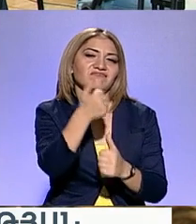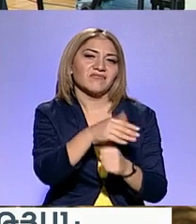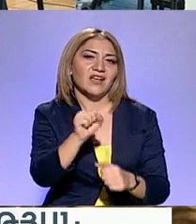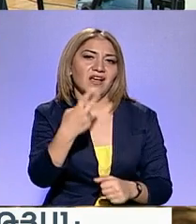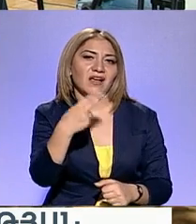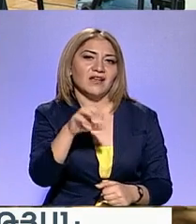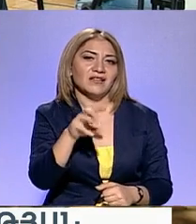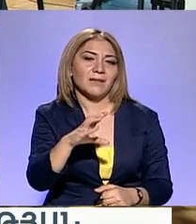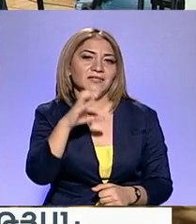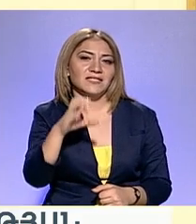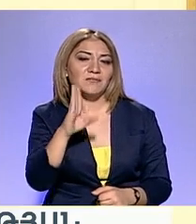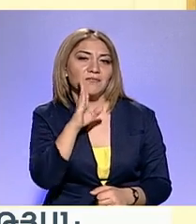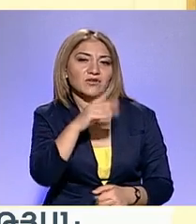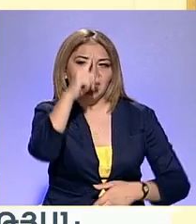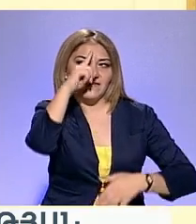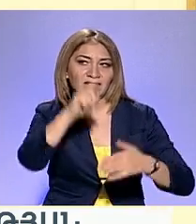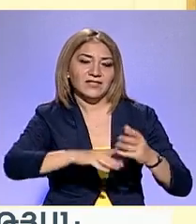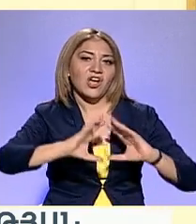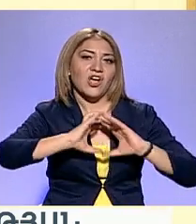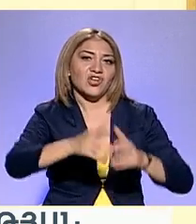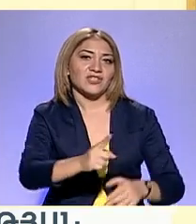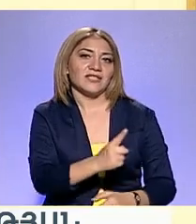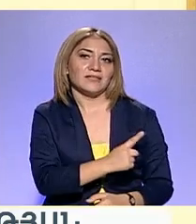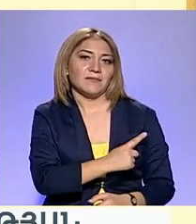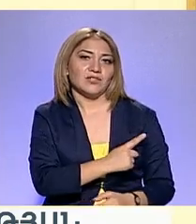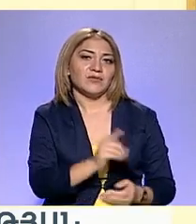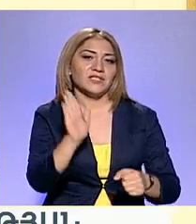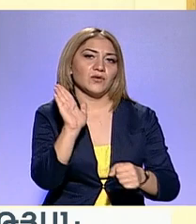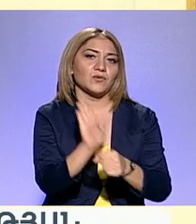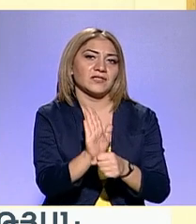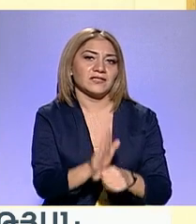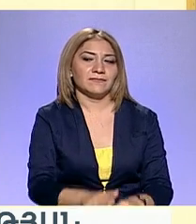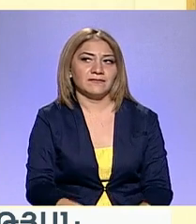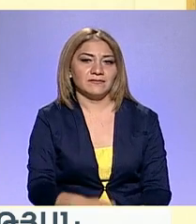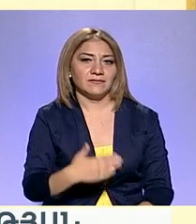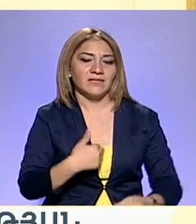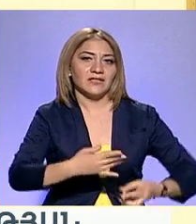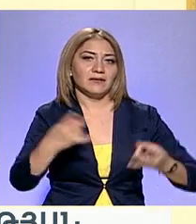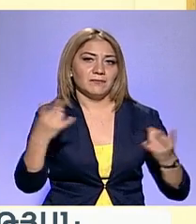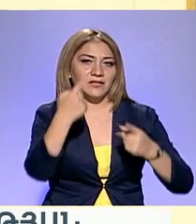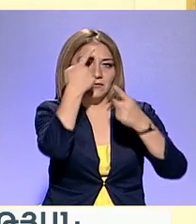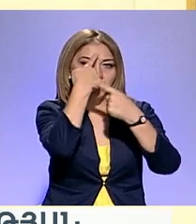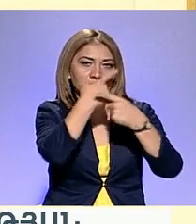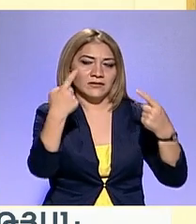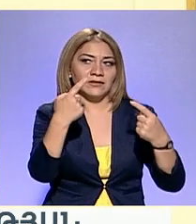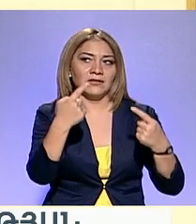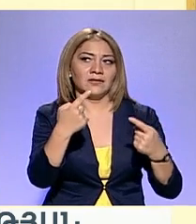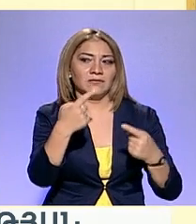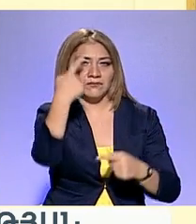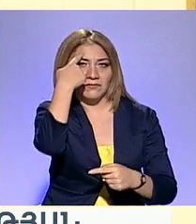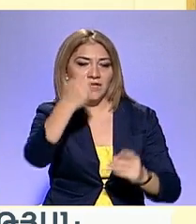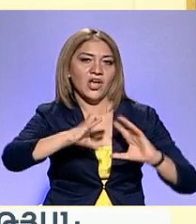Ադամ Սահակյանի մայրը համոզված է, որ աշխարհը սպասում է իրենց ուղերձին։ Եվ մենք պետք է ուղարկենք դրական